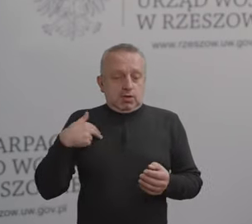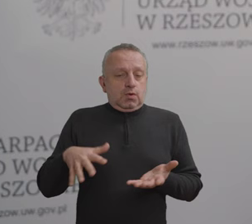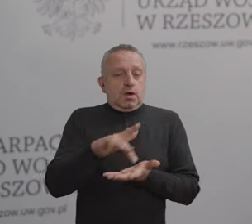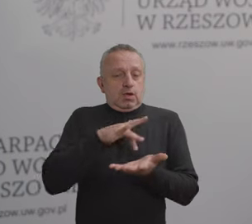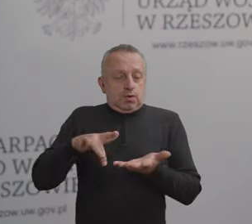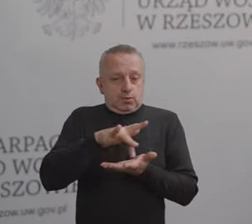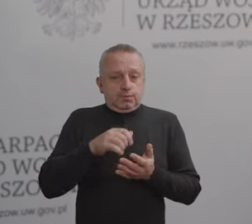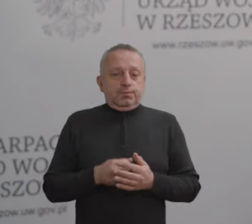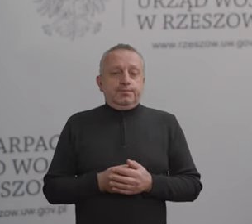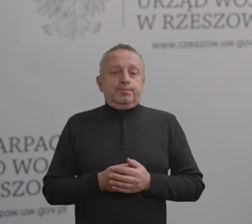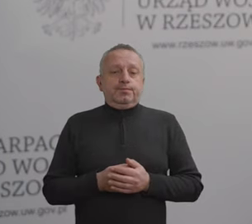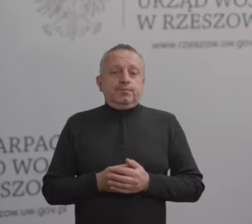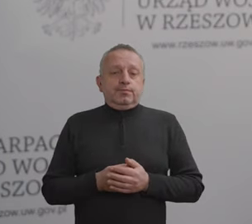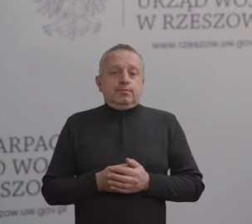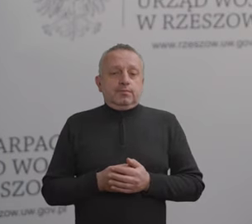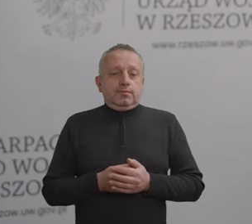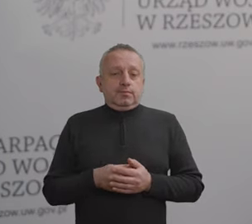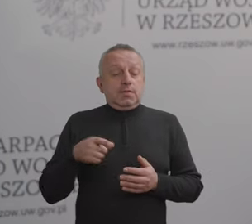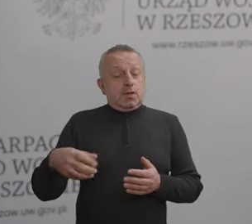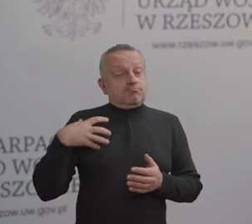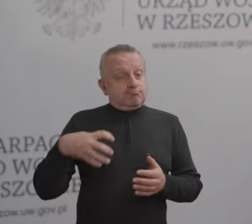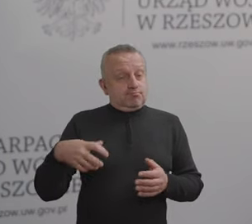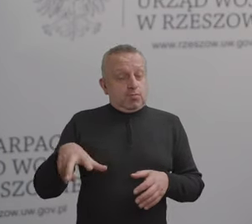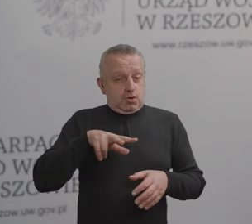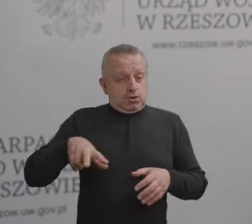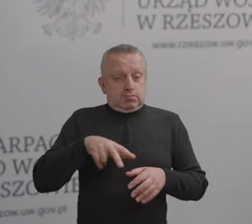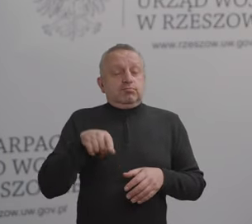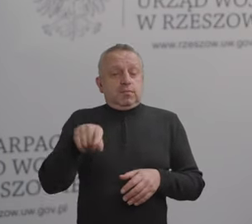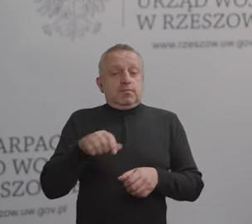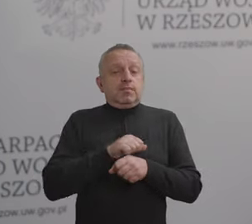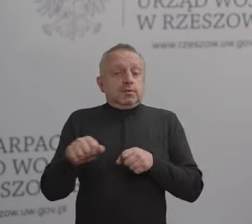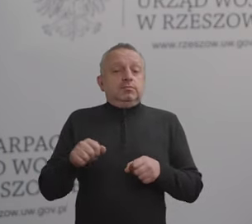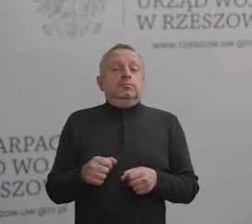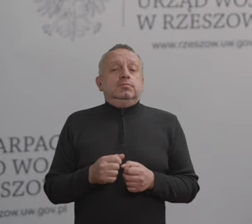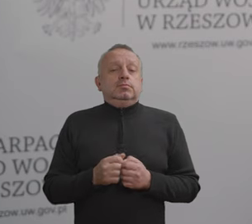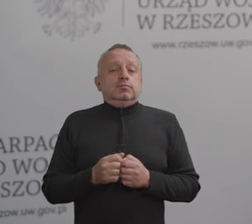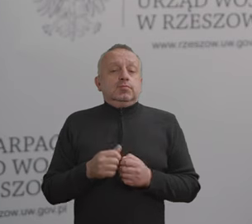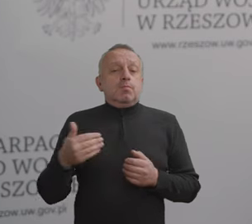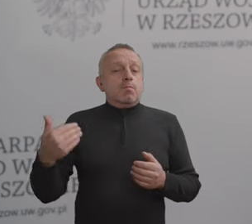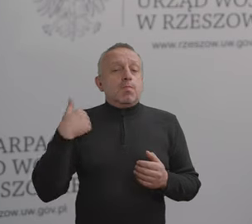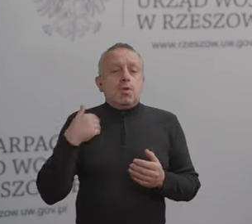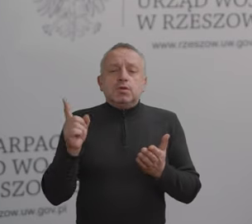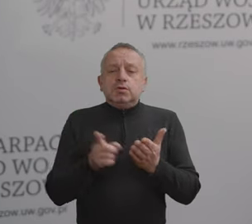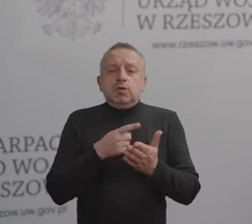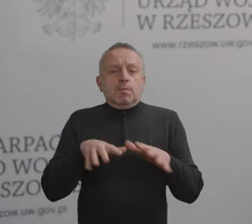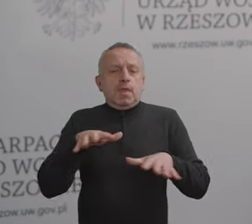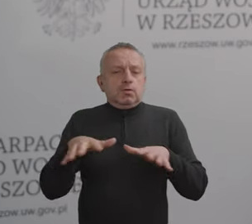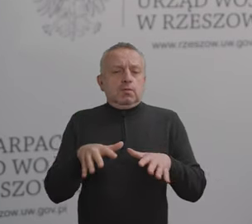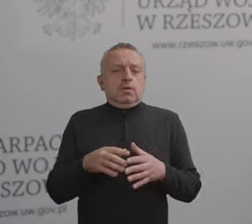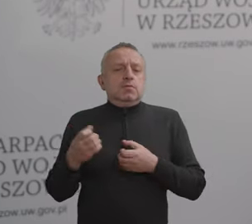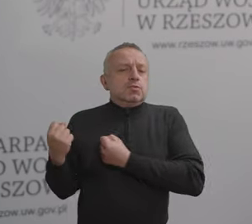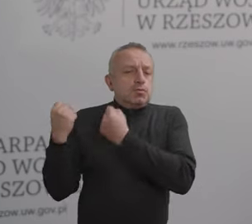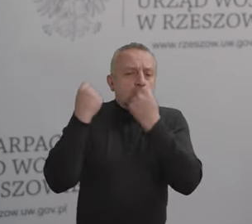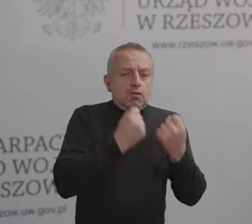naszego regionu. Rodziny arystokratyczne, szlacheckie i ziemiańskie oraz ich majątki były często miejscem, do